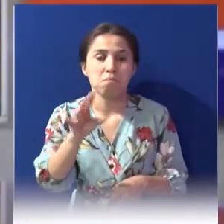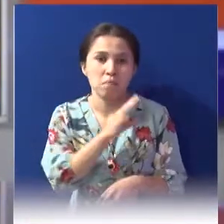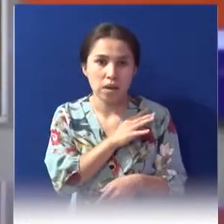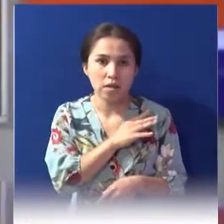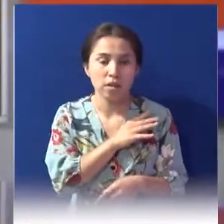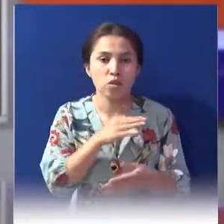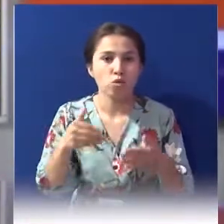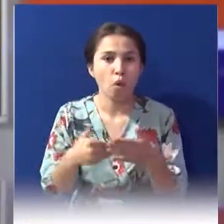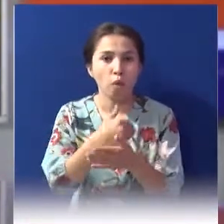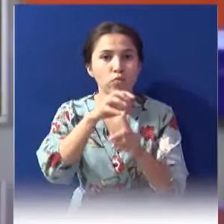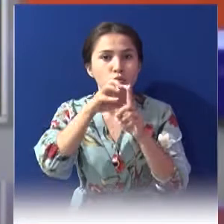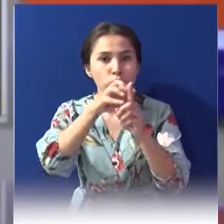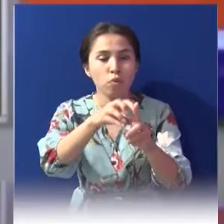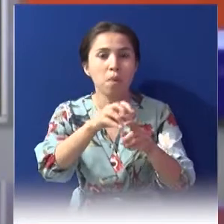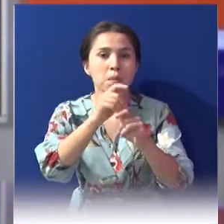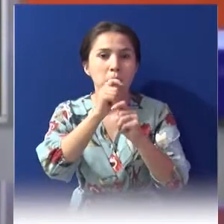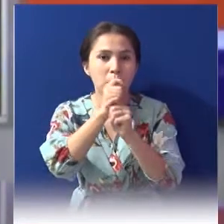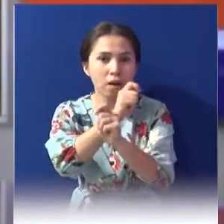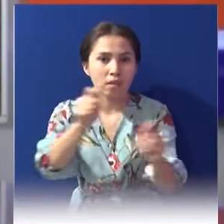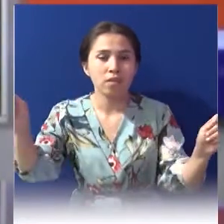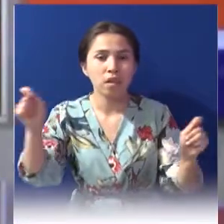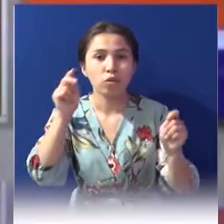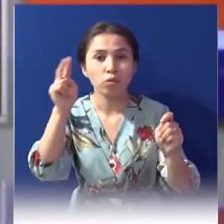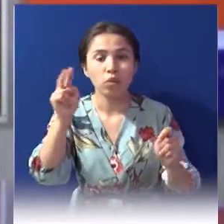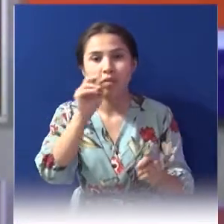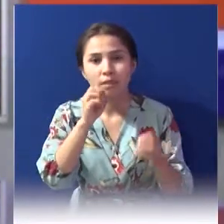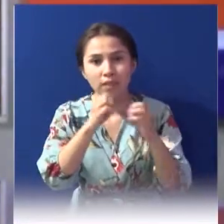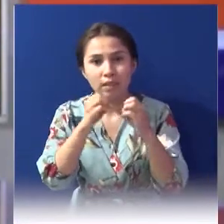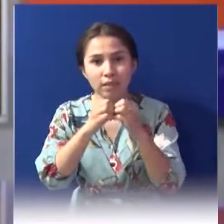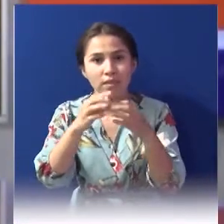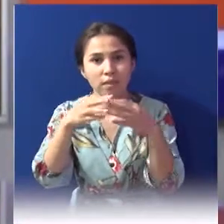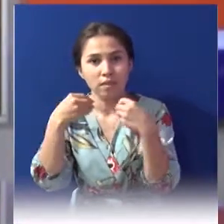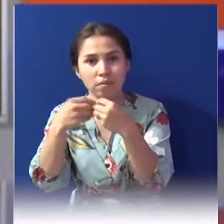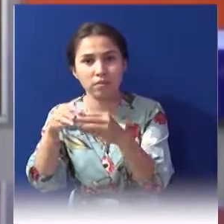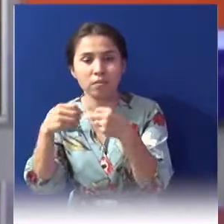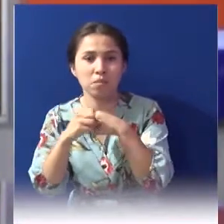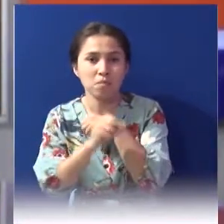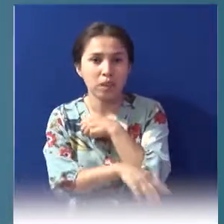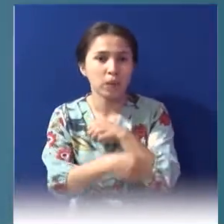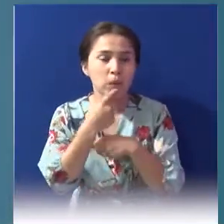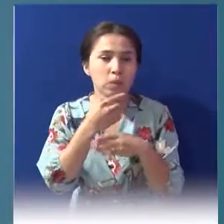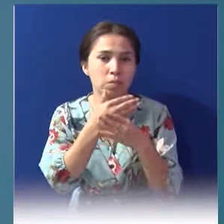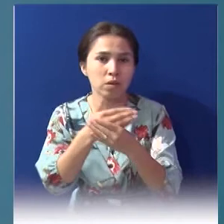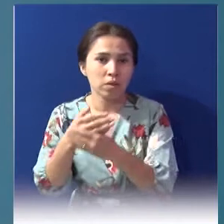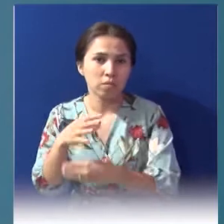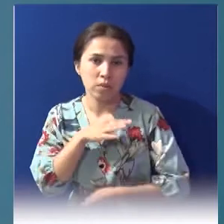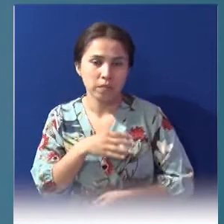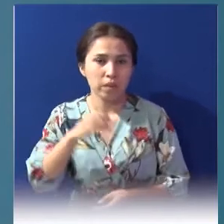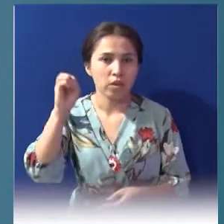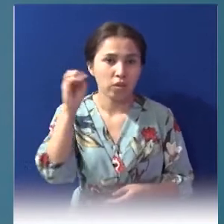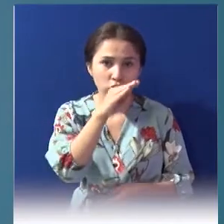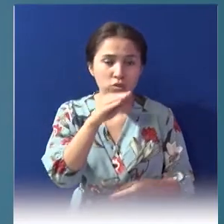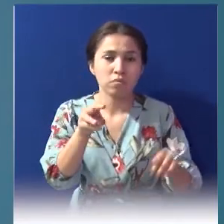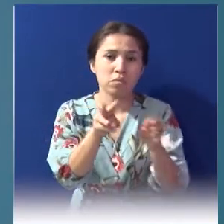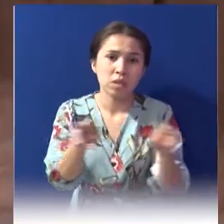«Медиаиндустрия» порадовали новыми рюкзаками и канцелярскими принадлежностями 10 таких семей. Ежегодно местные власти